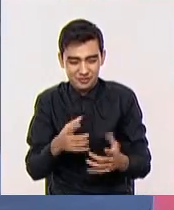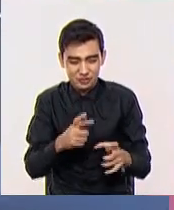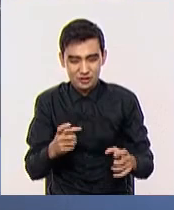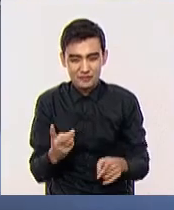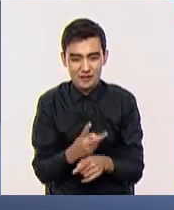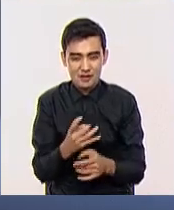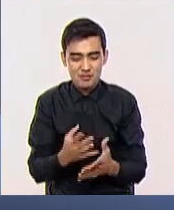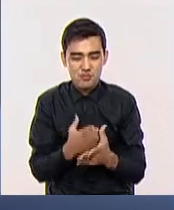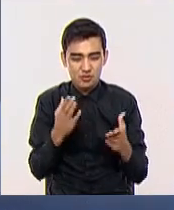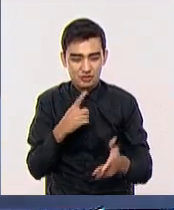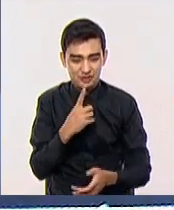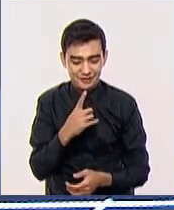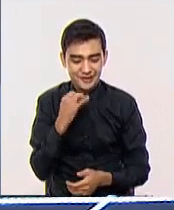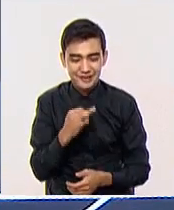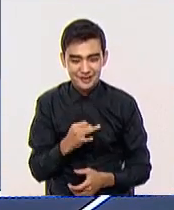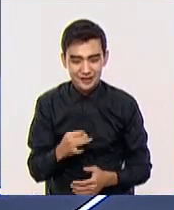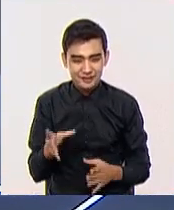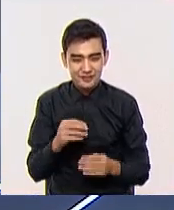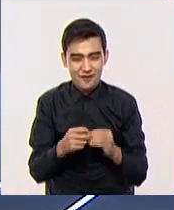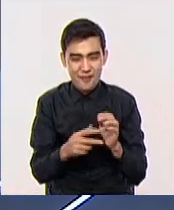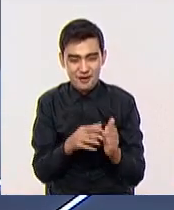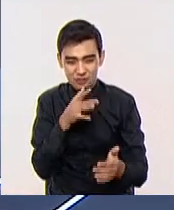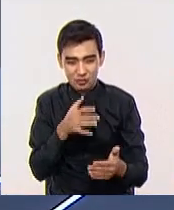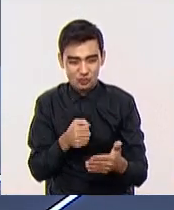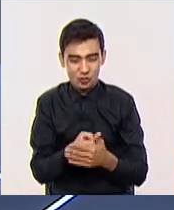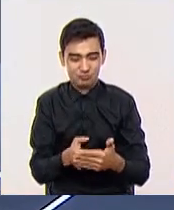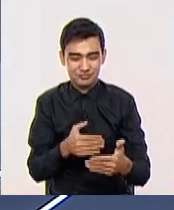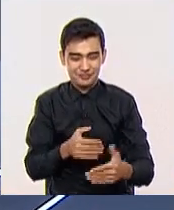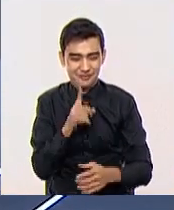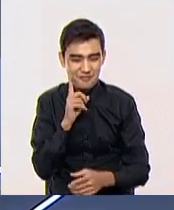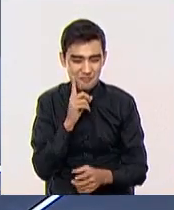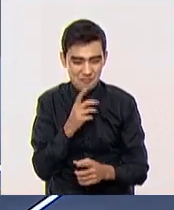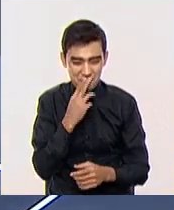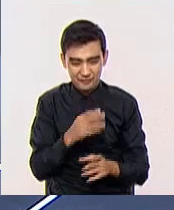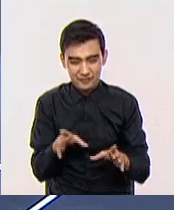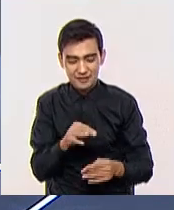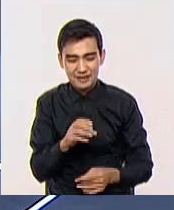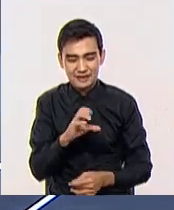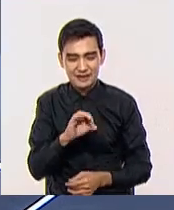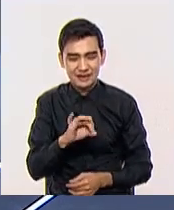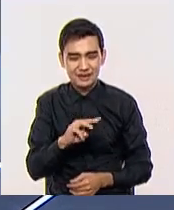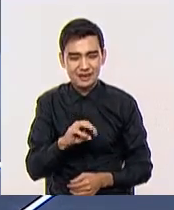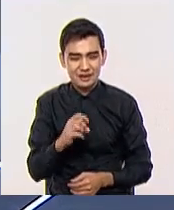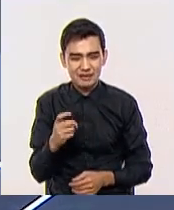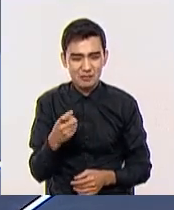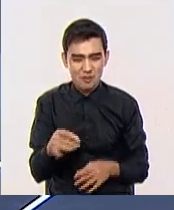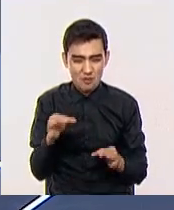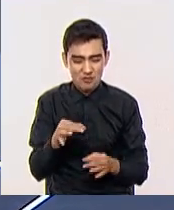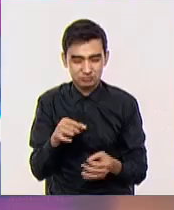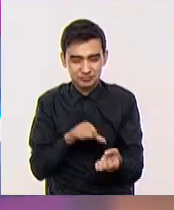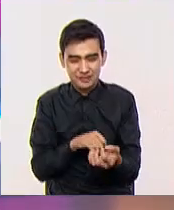2 есеге көп дейді мамандар. Әсіресе 18 жасқа дейінгі жасөспірімдер арасында синтетикалық есірткіге әуестенгендер